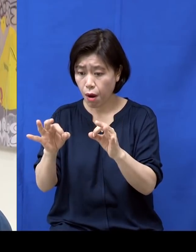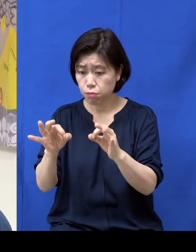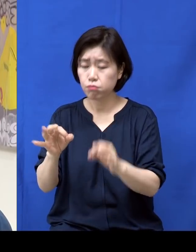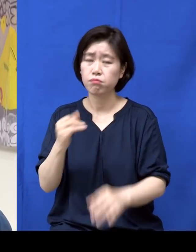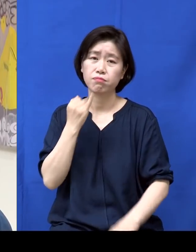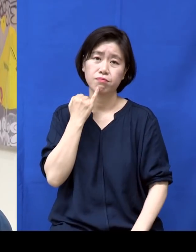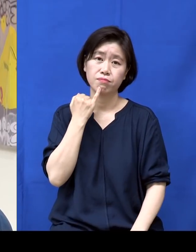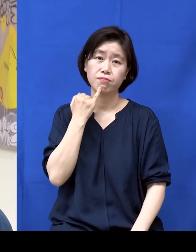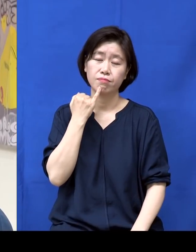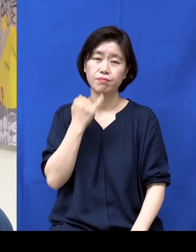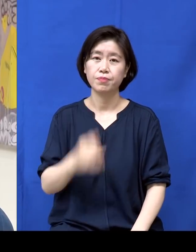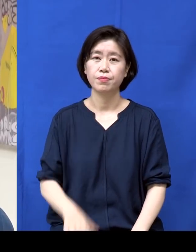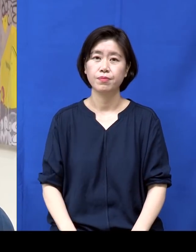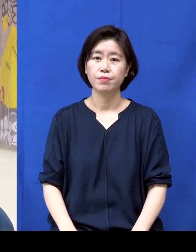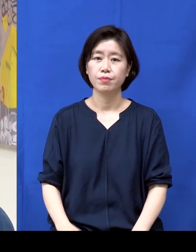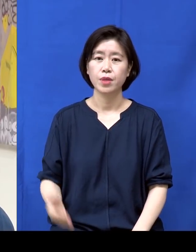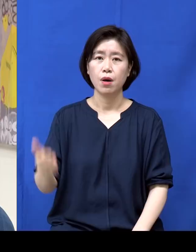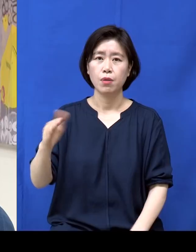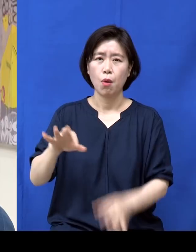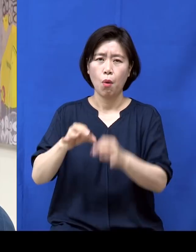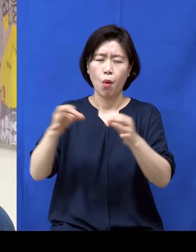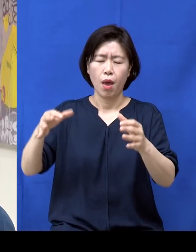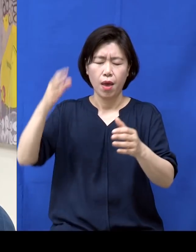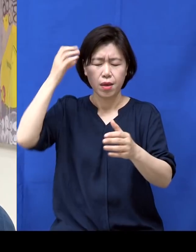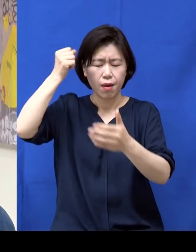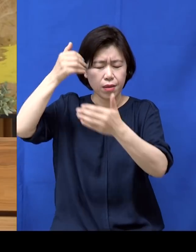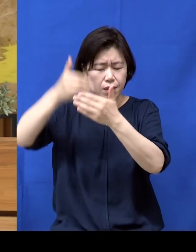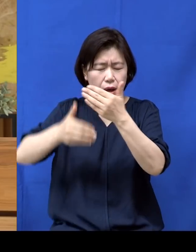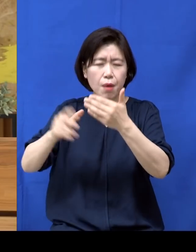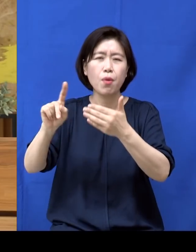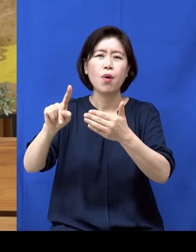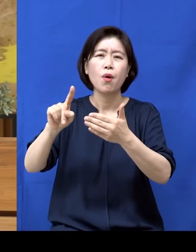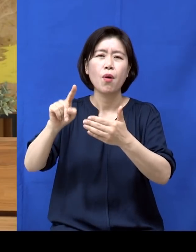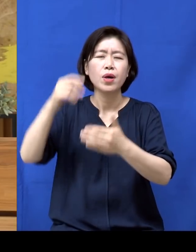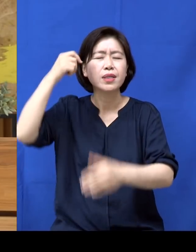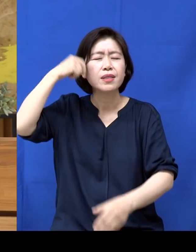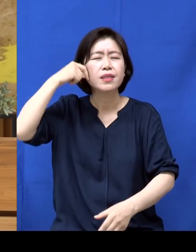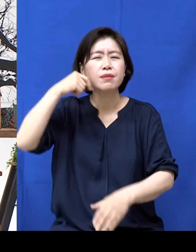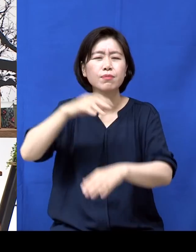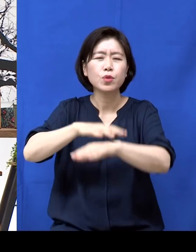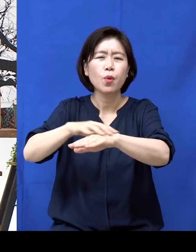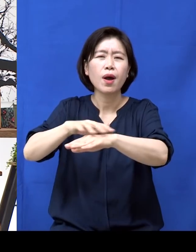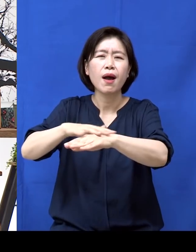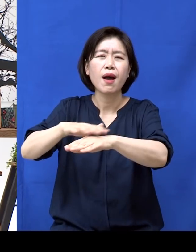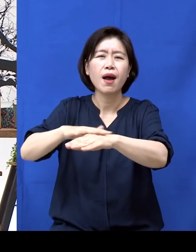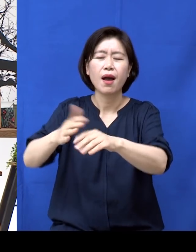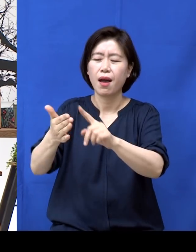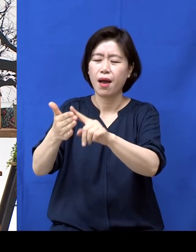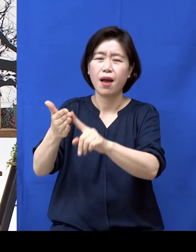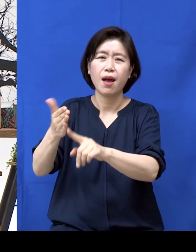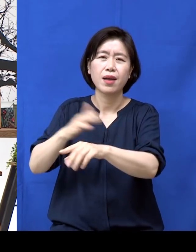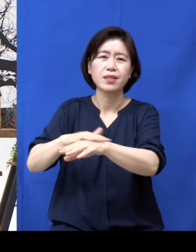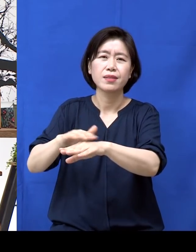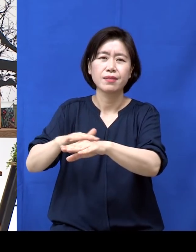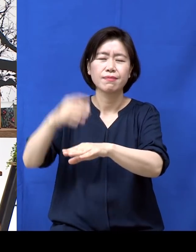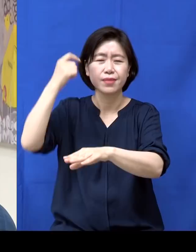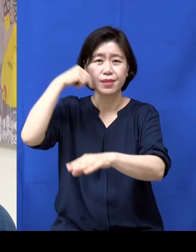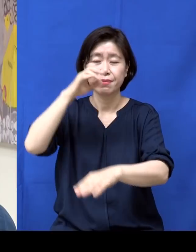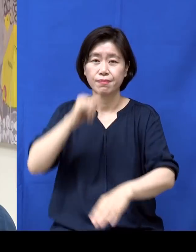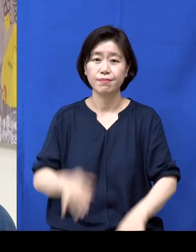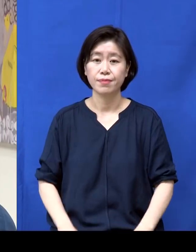저한테는. 네. 그런데 오래 남아있는 감각은 촉각 같은 것들. 예를 들면